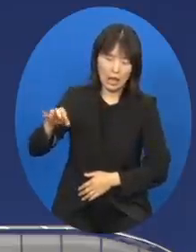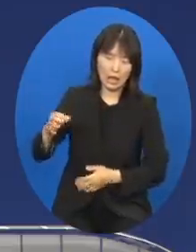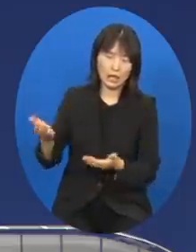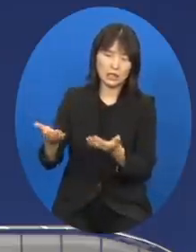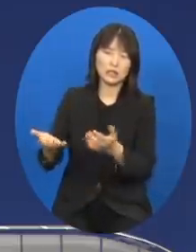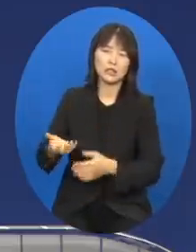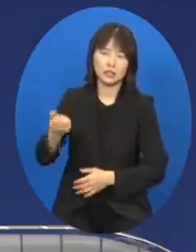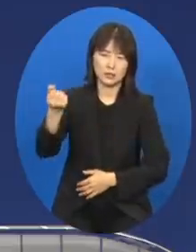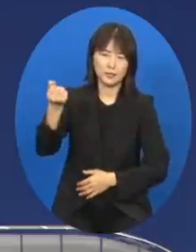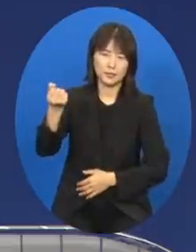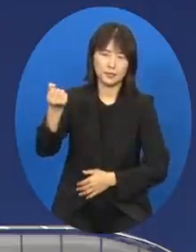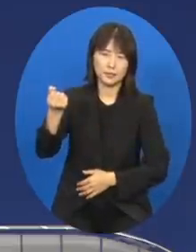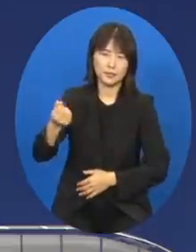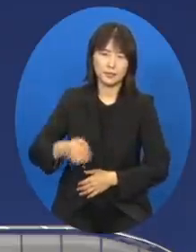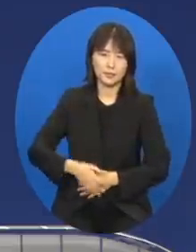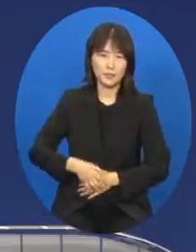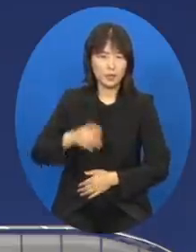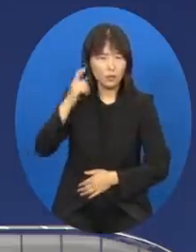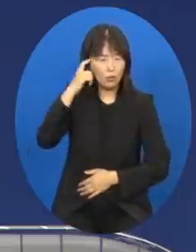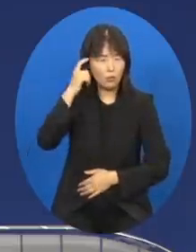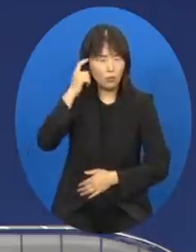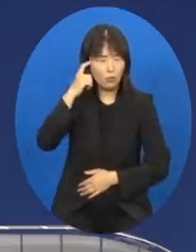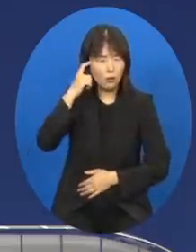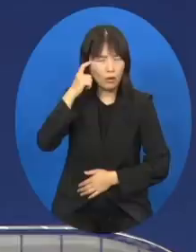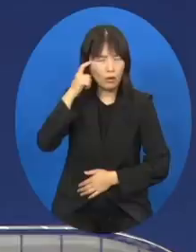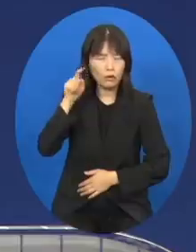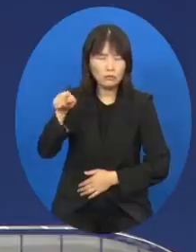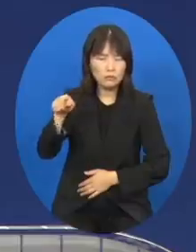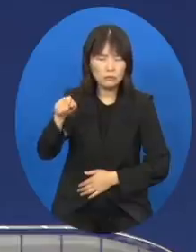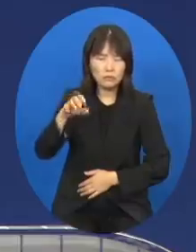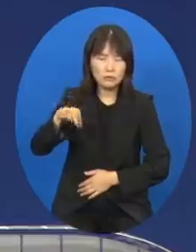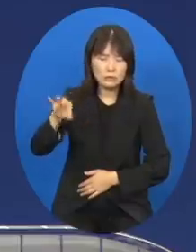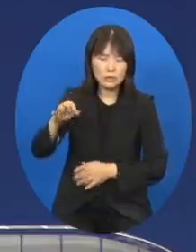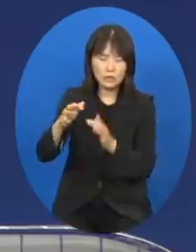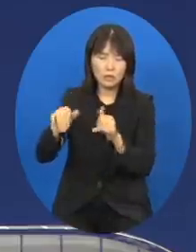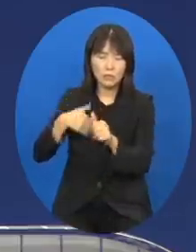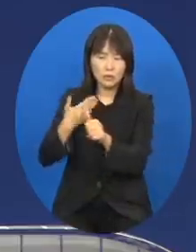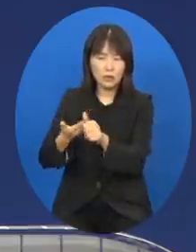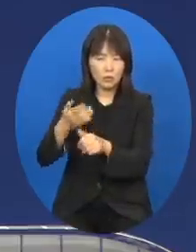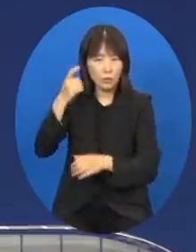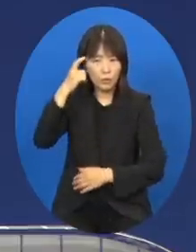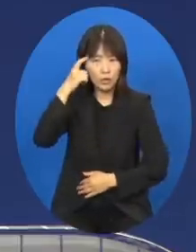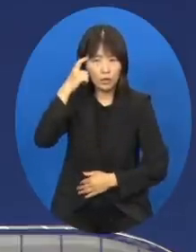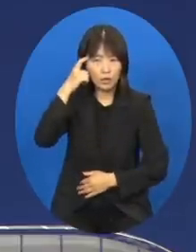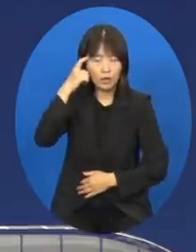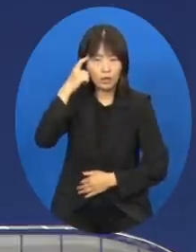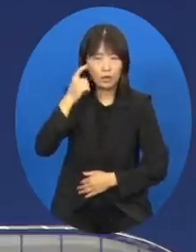사람들입니다. 왜 그렇게 하셨을까요? 예수님의 탄생 소식을.